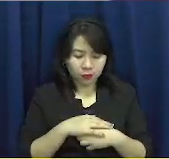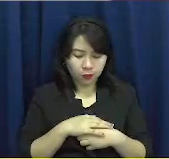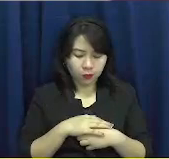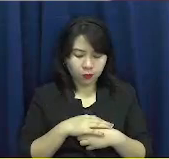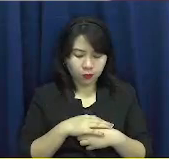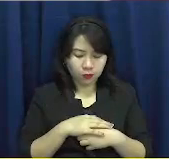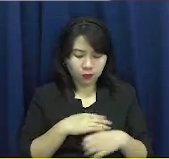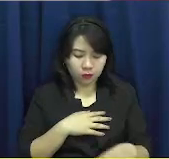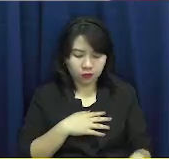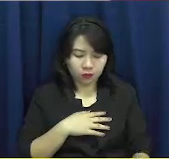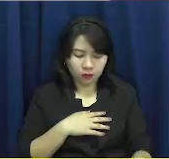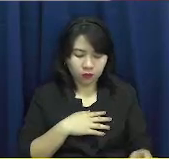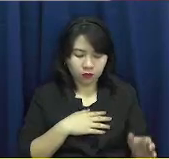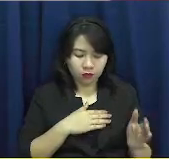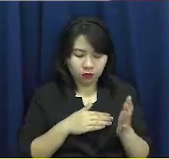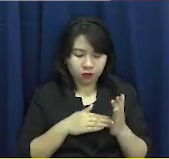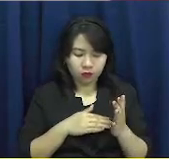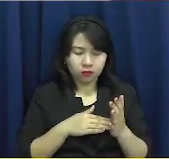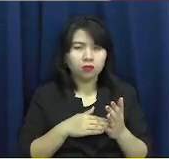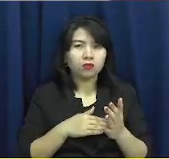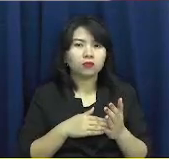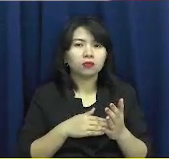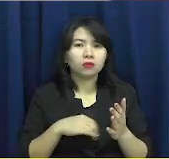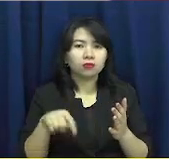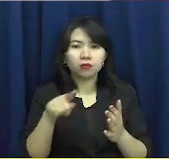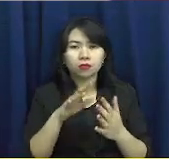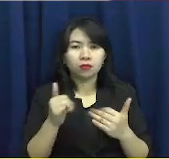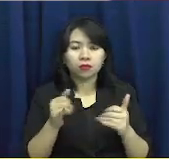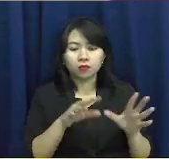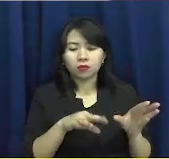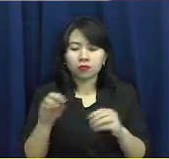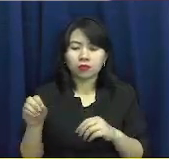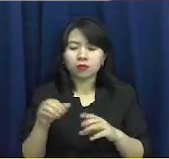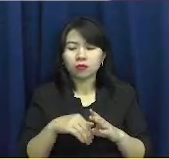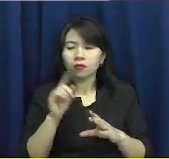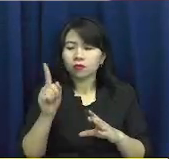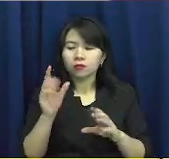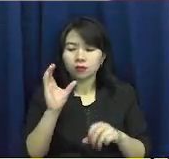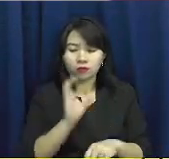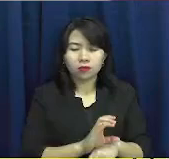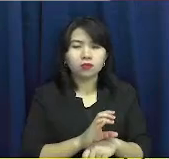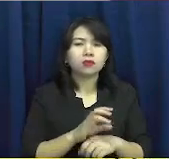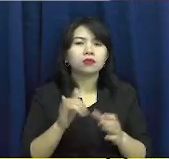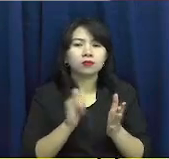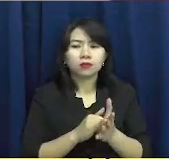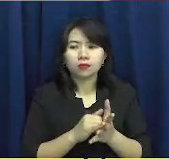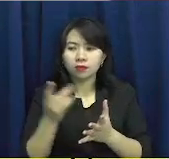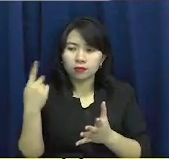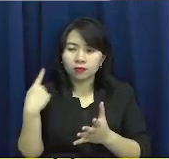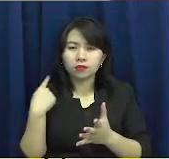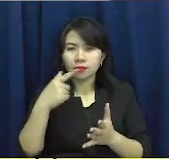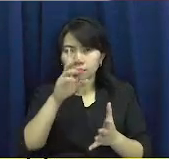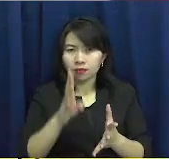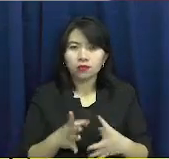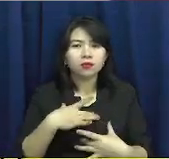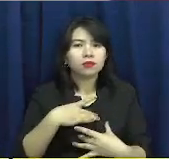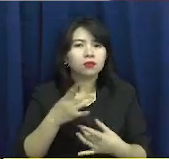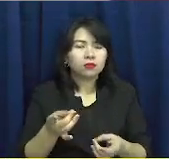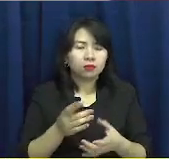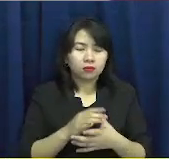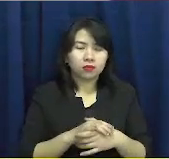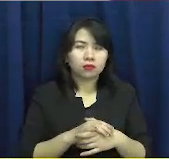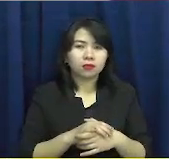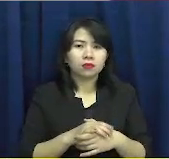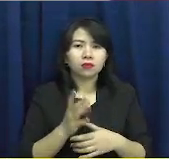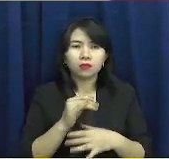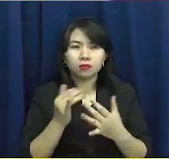see? Nilagay tayo dyan, every one of them in the body, as it hath pleased Him. You see? Sabi po dyan, kasunod,